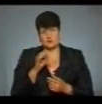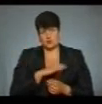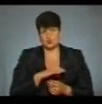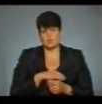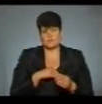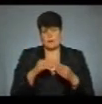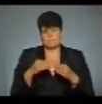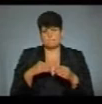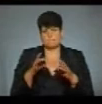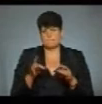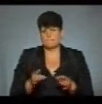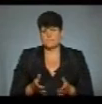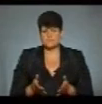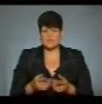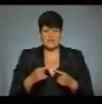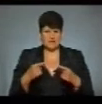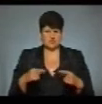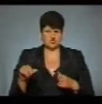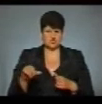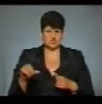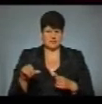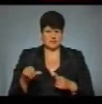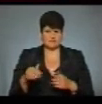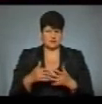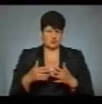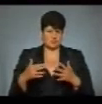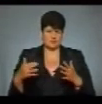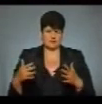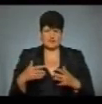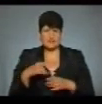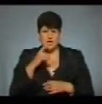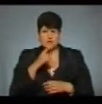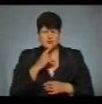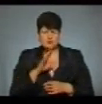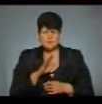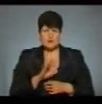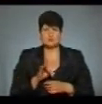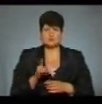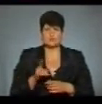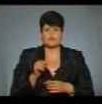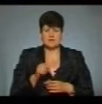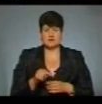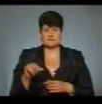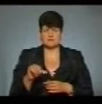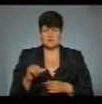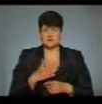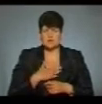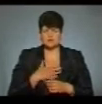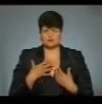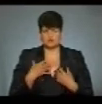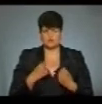поліетилен і інші шкідливі речовини, не розуміючи, що вони в першу чергу шкодять нашому